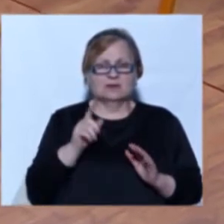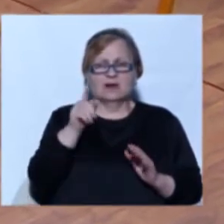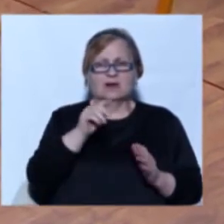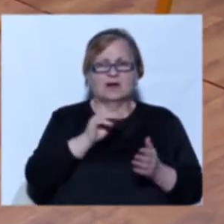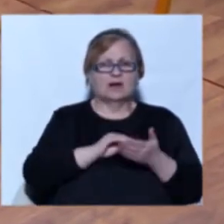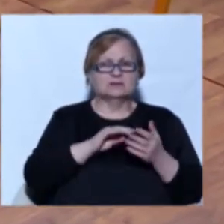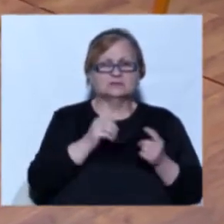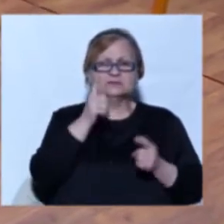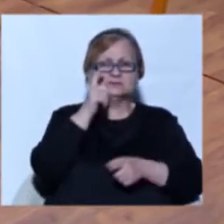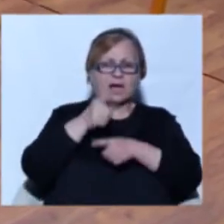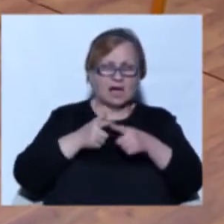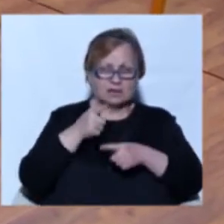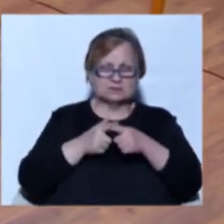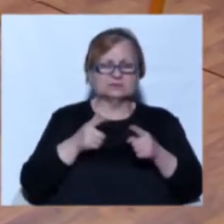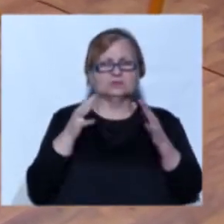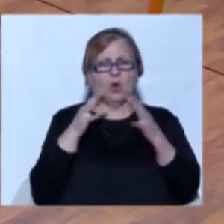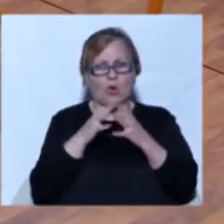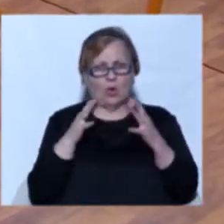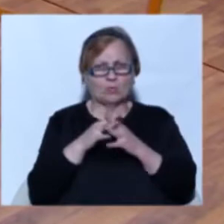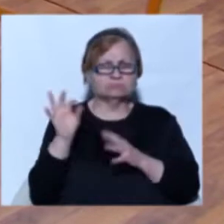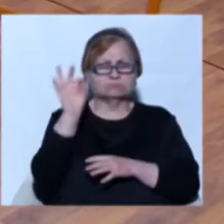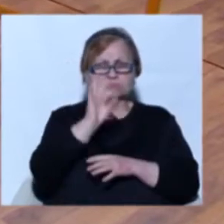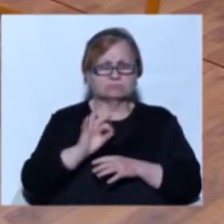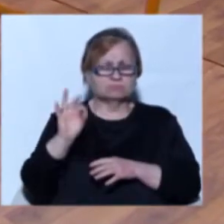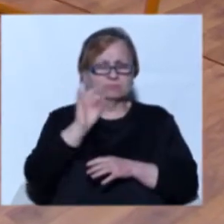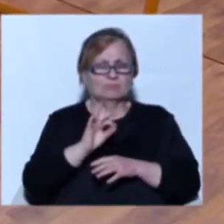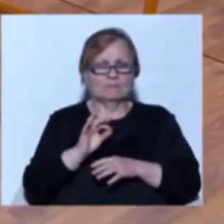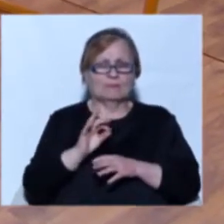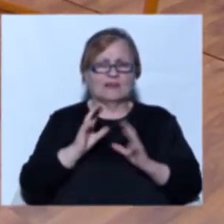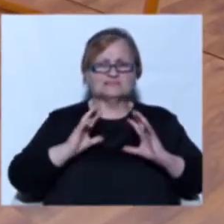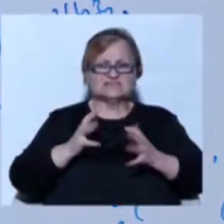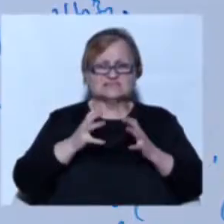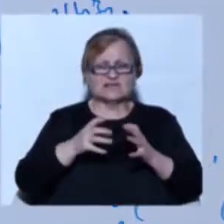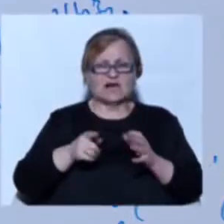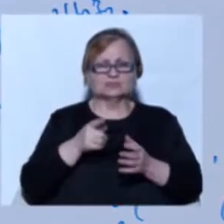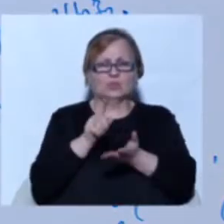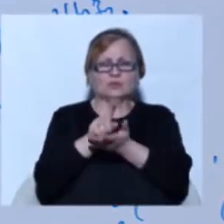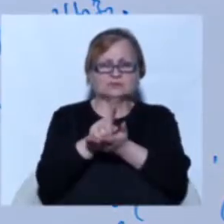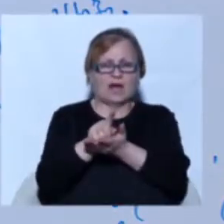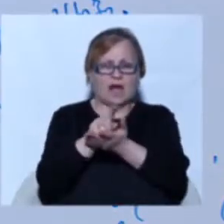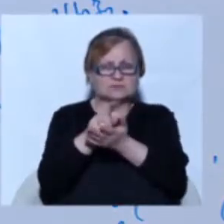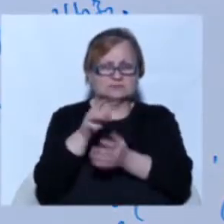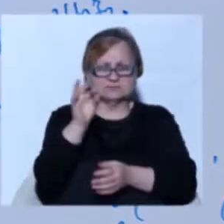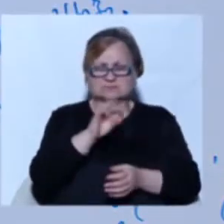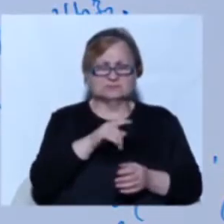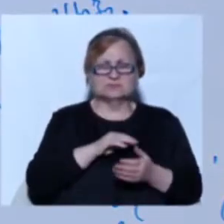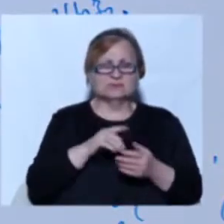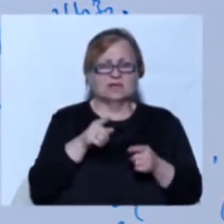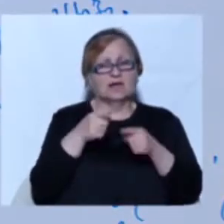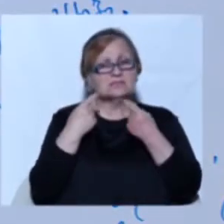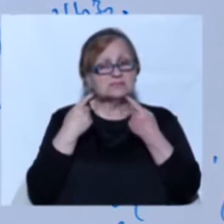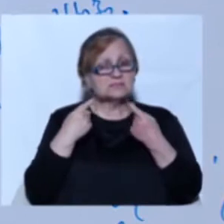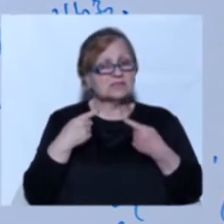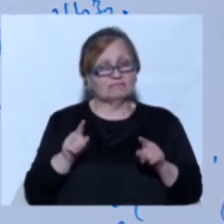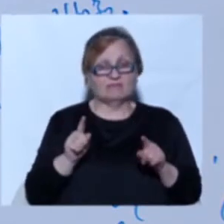ბელადებზე, არც ომზე, არც ტრაქტორსა და ტანკზე. Ანა სხვა